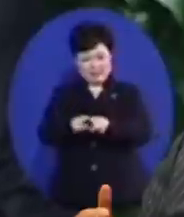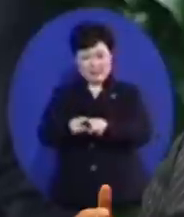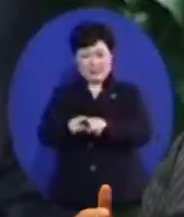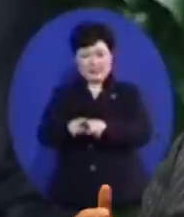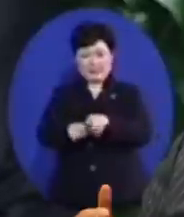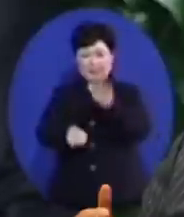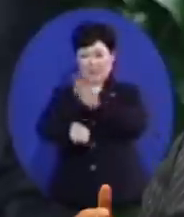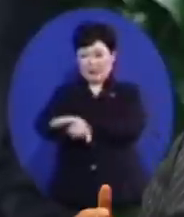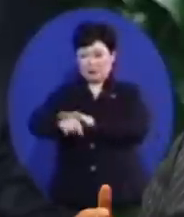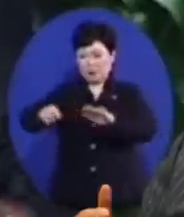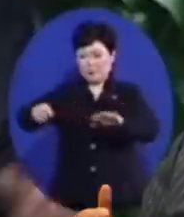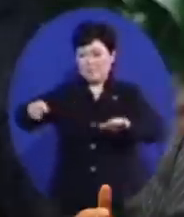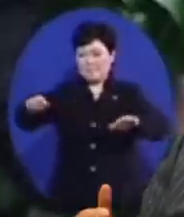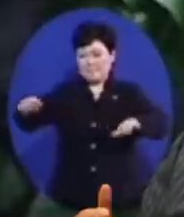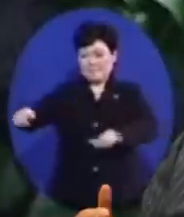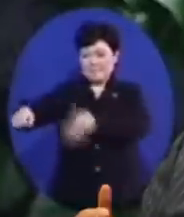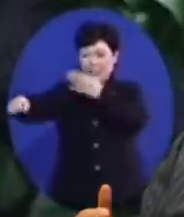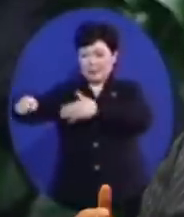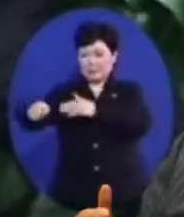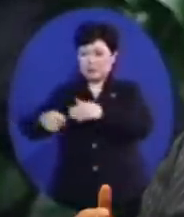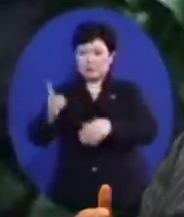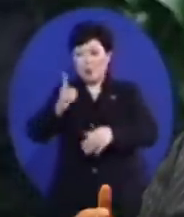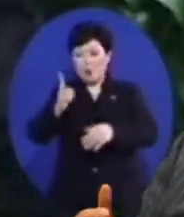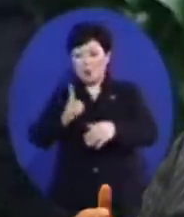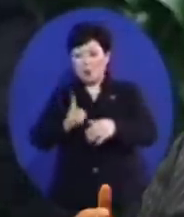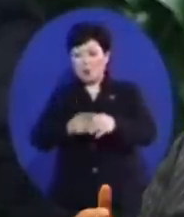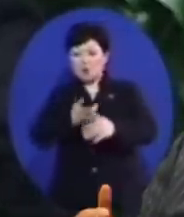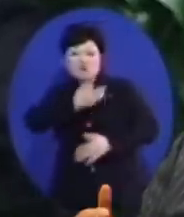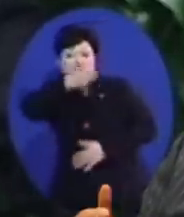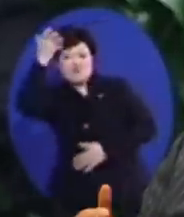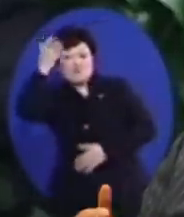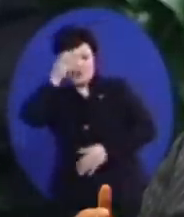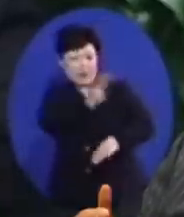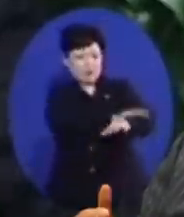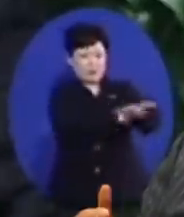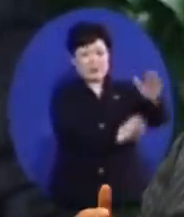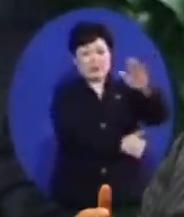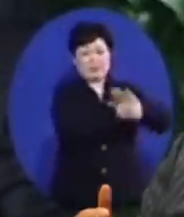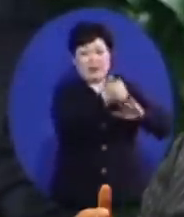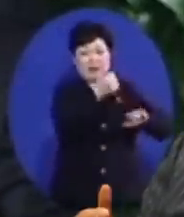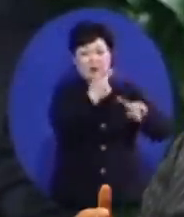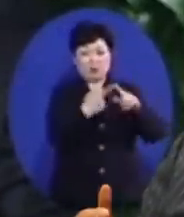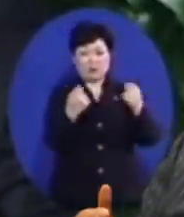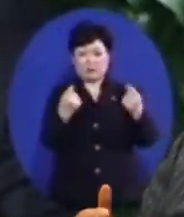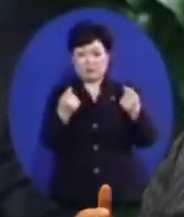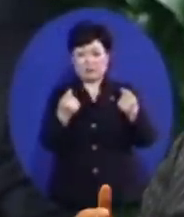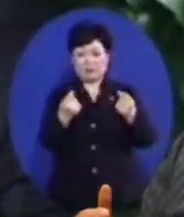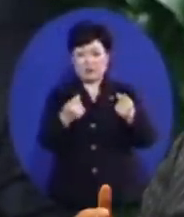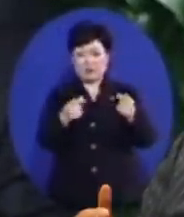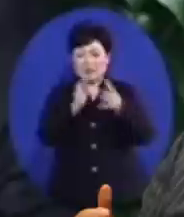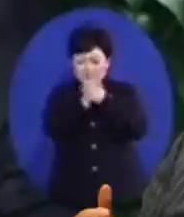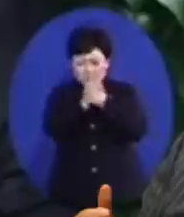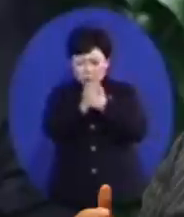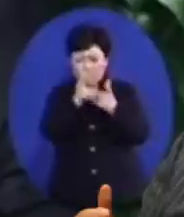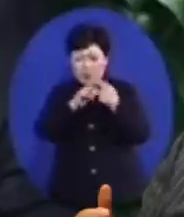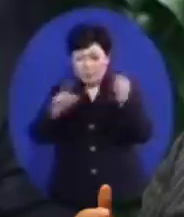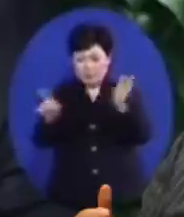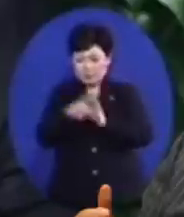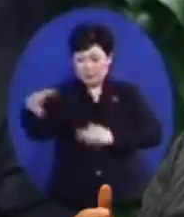한쪽 바람은 꿈이고 한쪽 바람은 희망을 주는 것입니다. 이런 것을 가지고 기도와 믿음으로